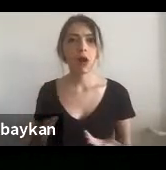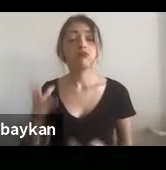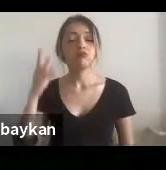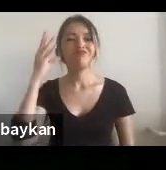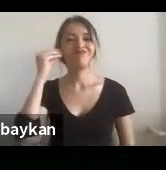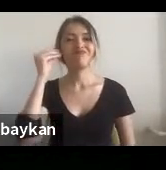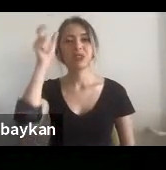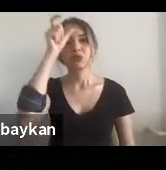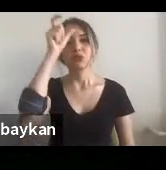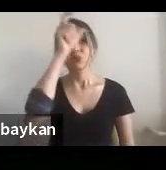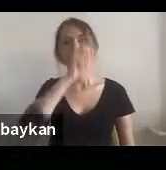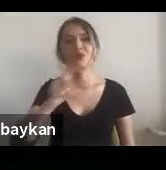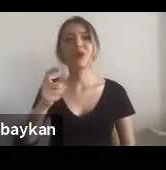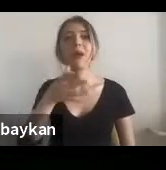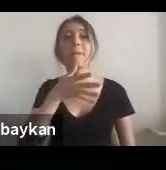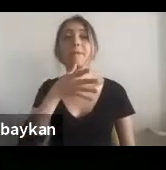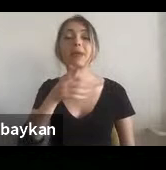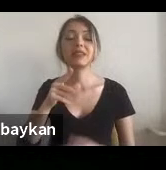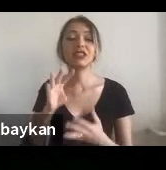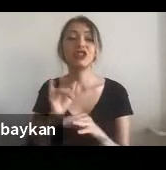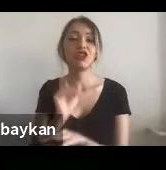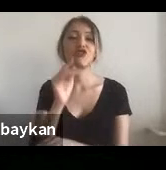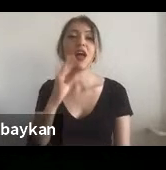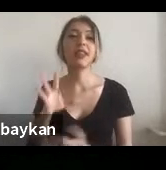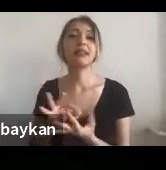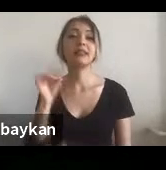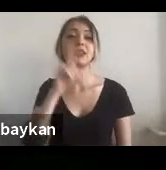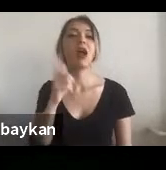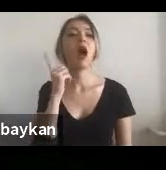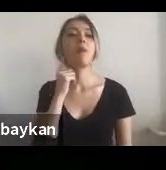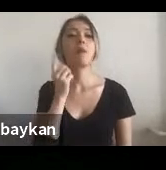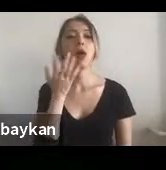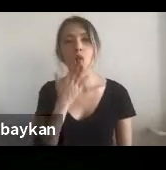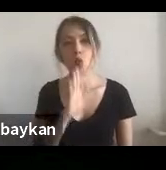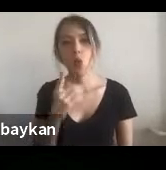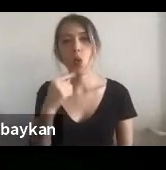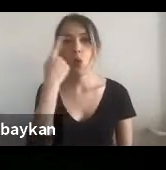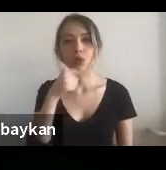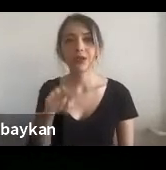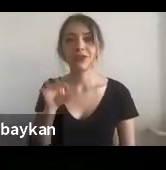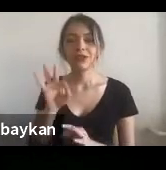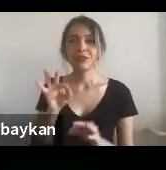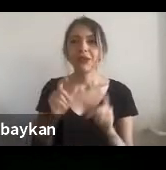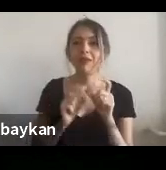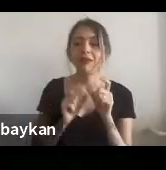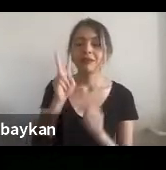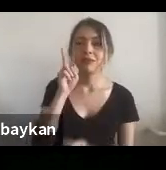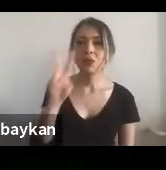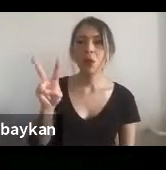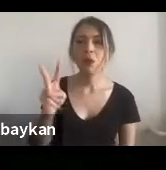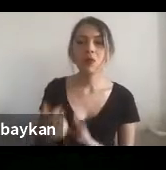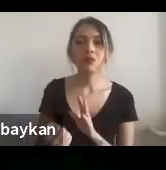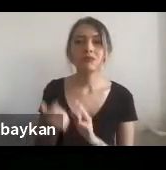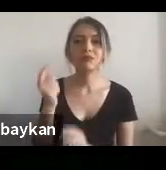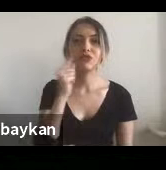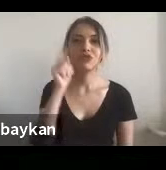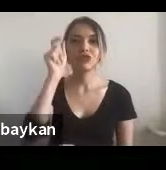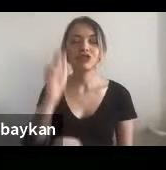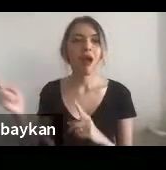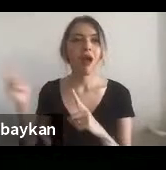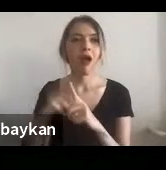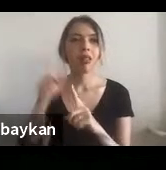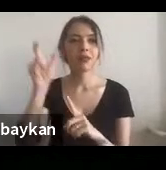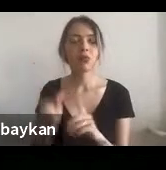bile çok haberdar değildi. Sayıca bugünkü şeyimizi görünce tabii çok güzel. Biz